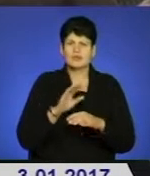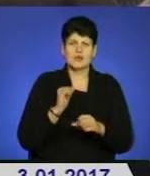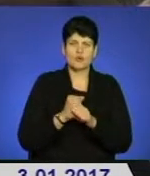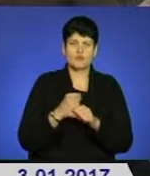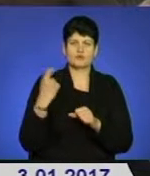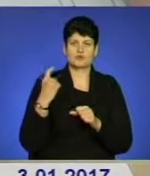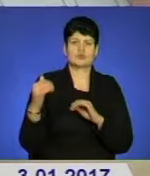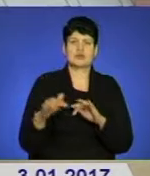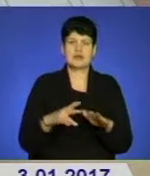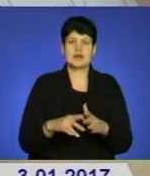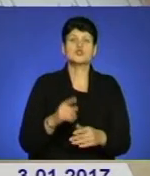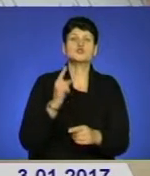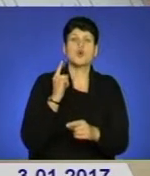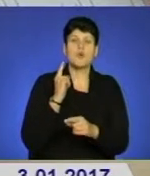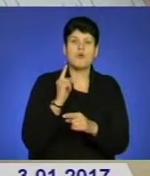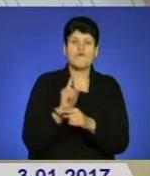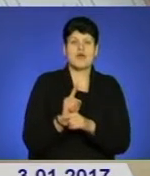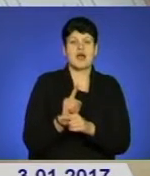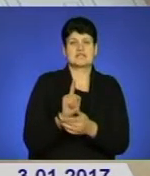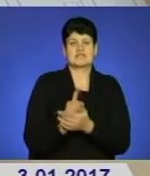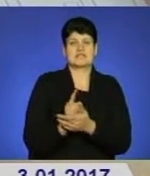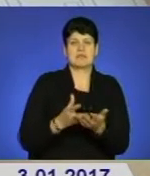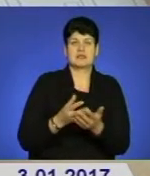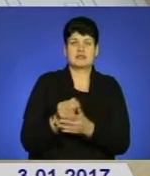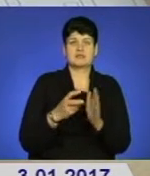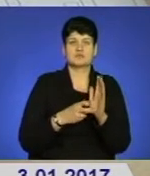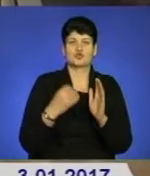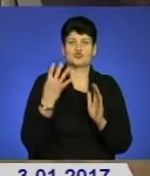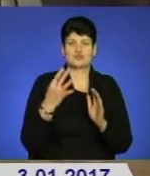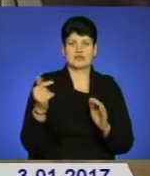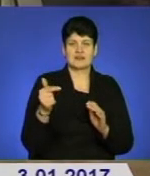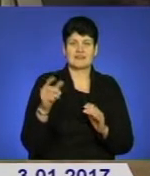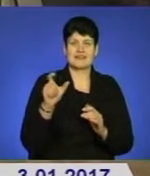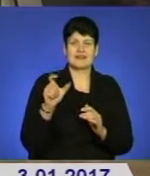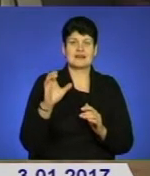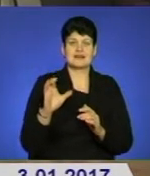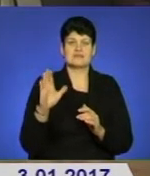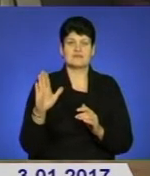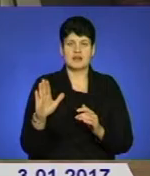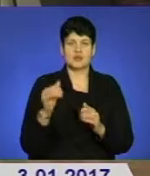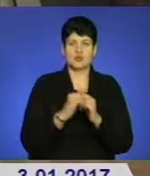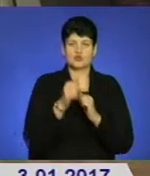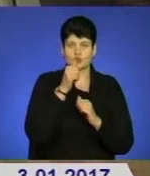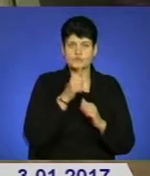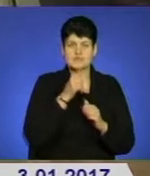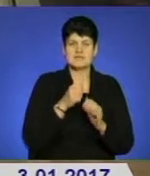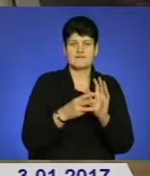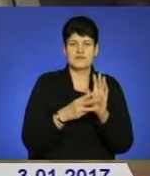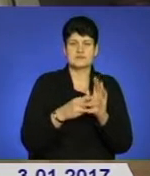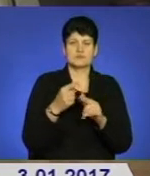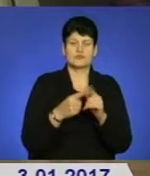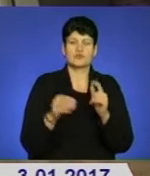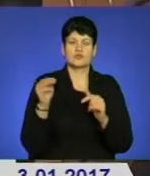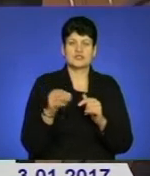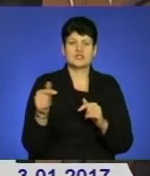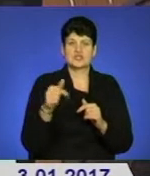господарської діяльності, зобов'язаний платити 704 гривень. ЄСВ щомісяця, а це близько 8,5 тисяч